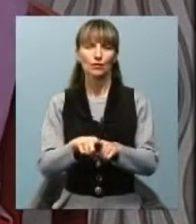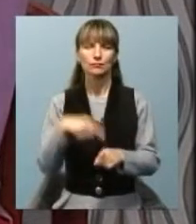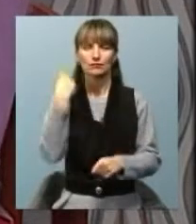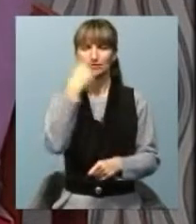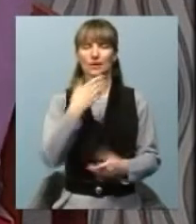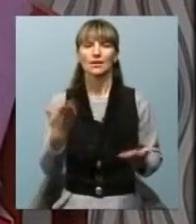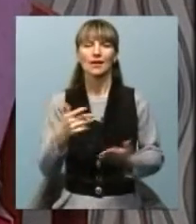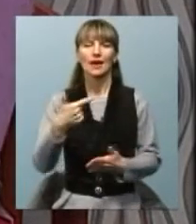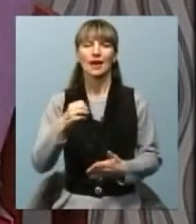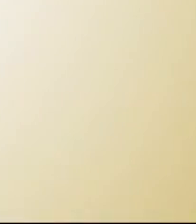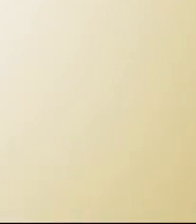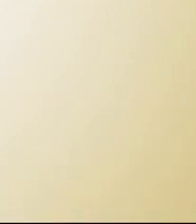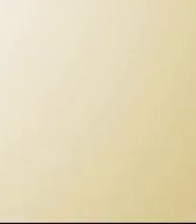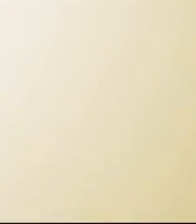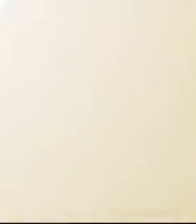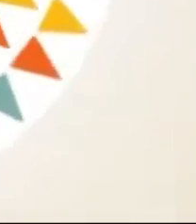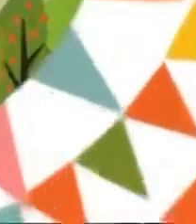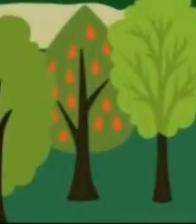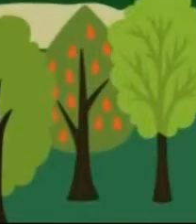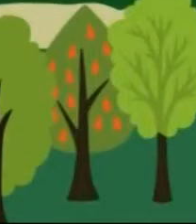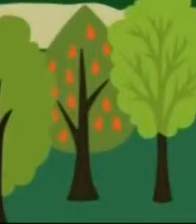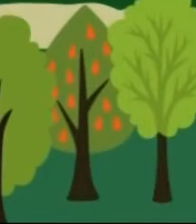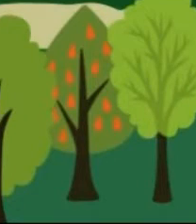як Герміона.